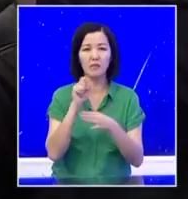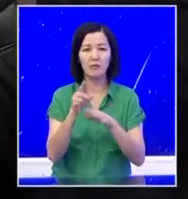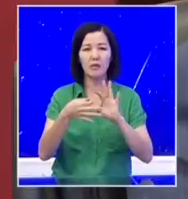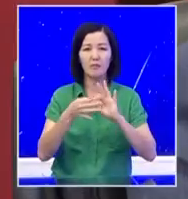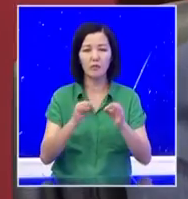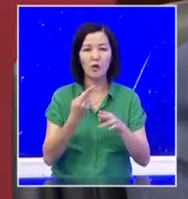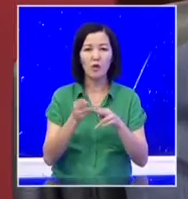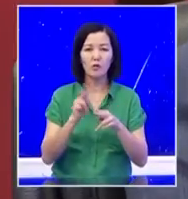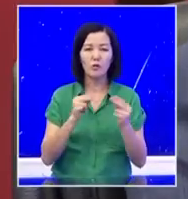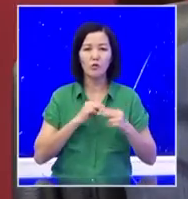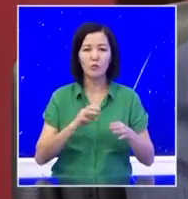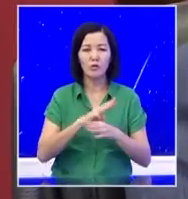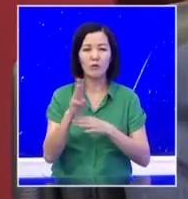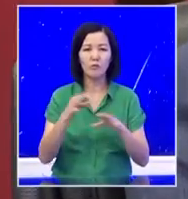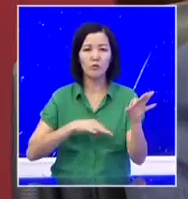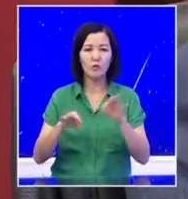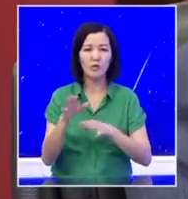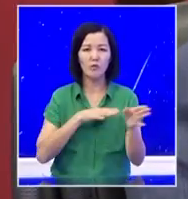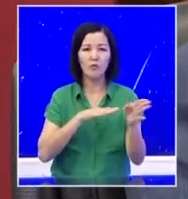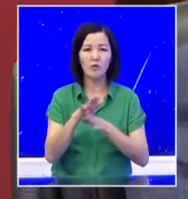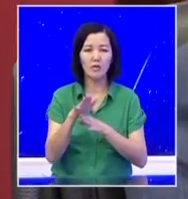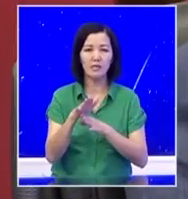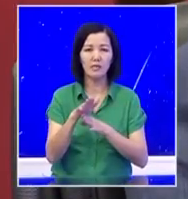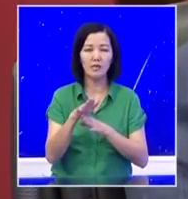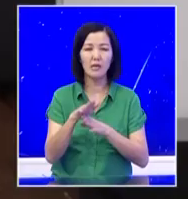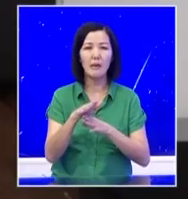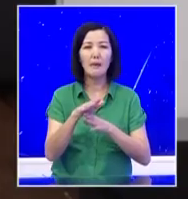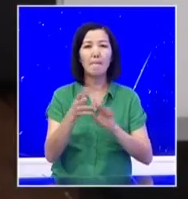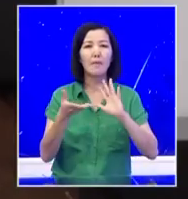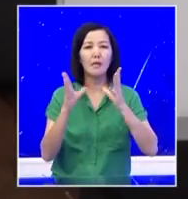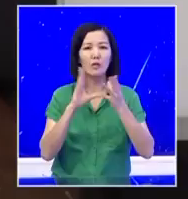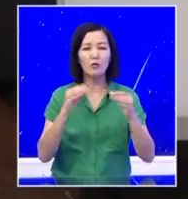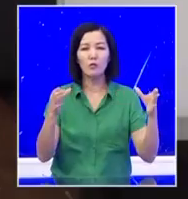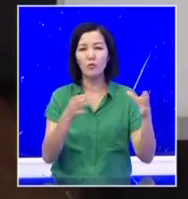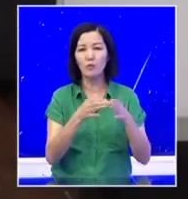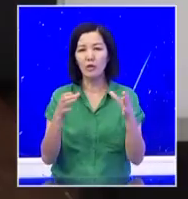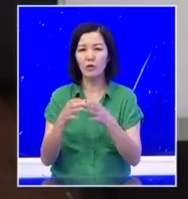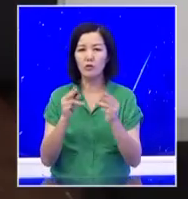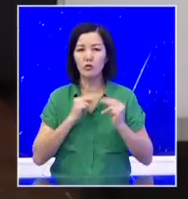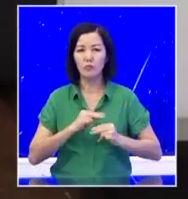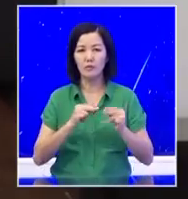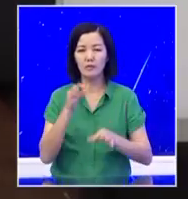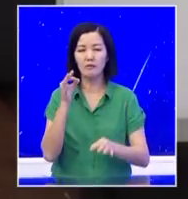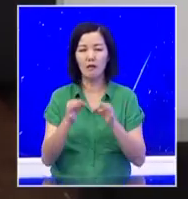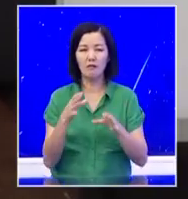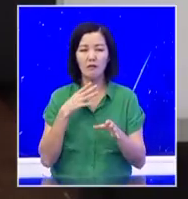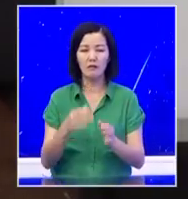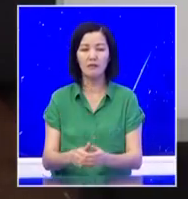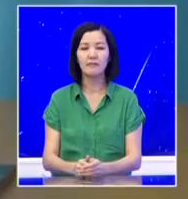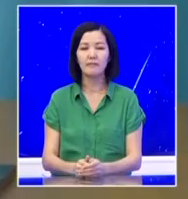пысықтады. Сондай-ақ жұмыспен қамтудың жол картасы орындалысын және мониторингтік топтардың жұмысы барысын талқылады.